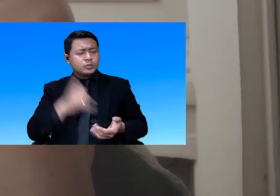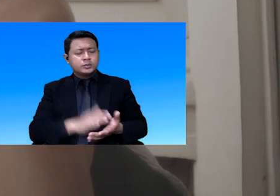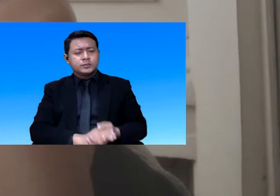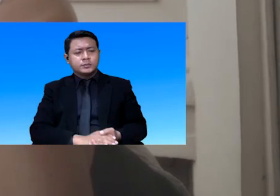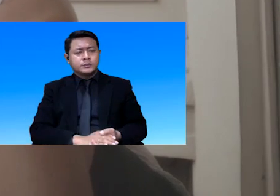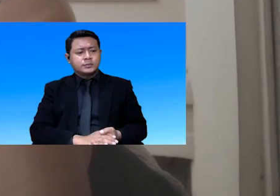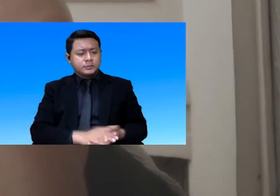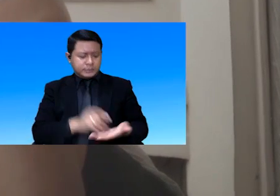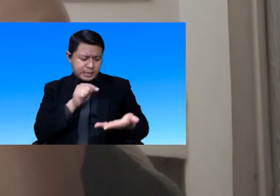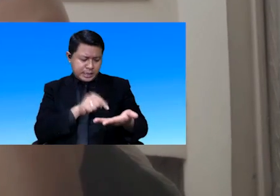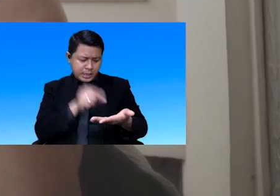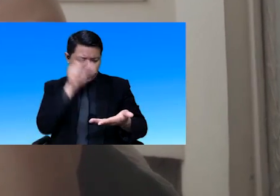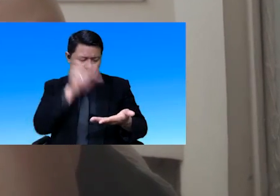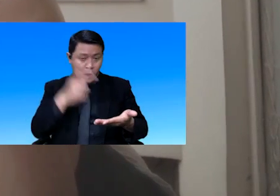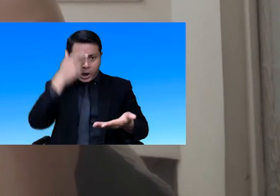Ini orang hebat.